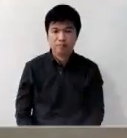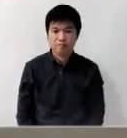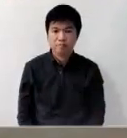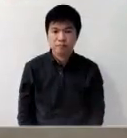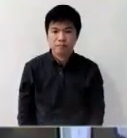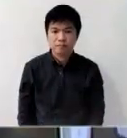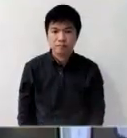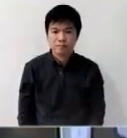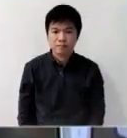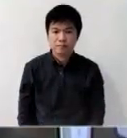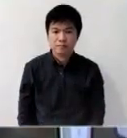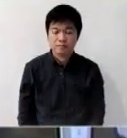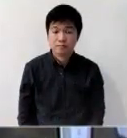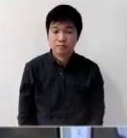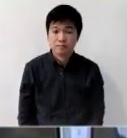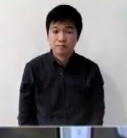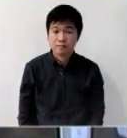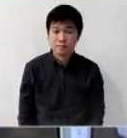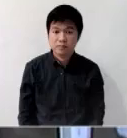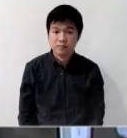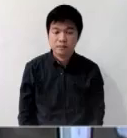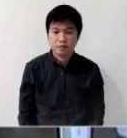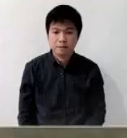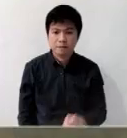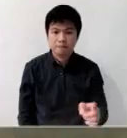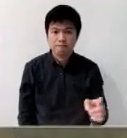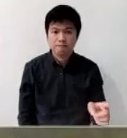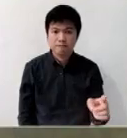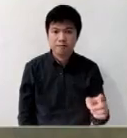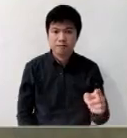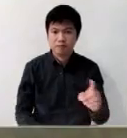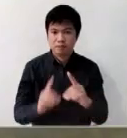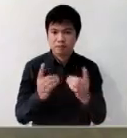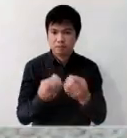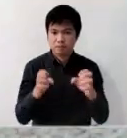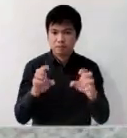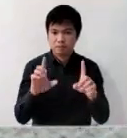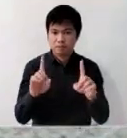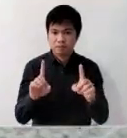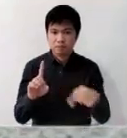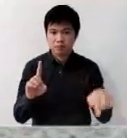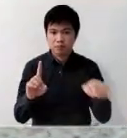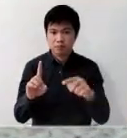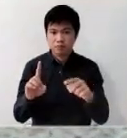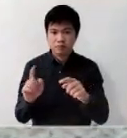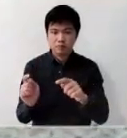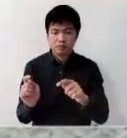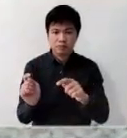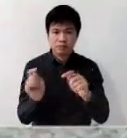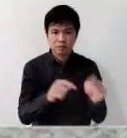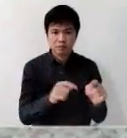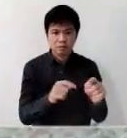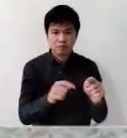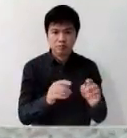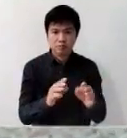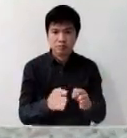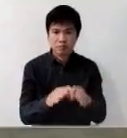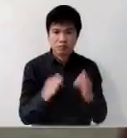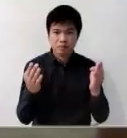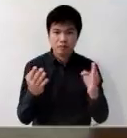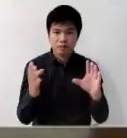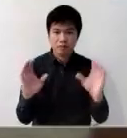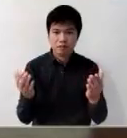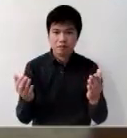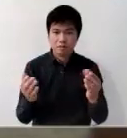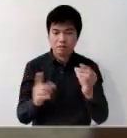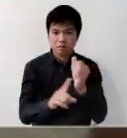Kasagsagan ng pandemya, nang ilipat ng Department of Education ang pasukan ng mga estudyante sa Agosto. Pero ngayong balik normal na.